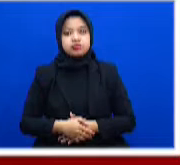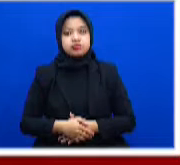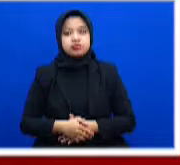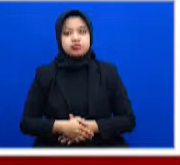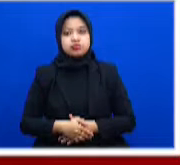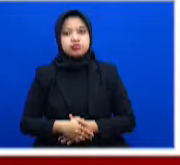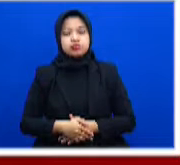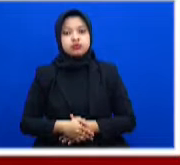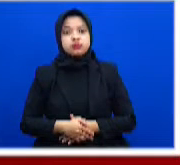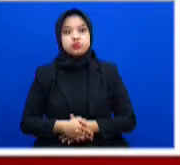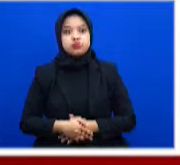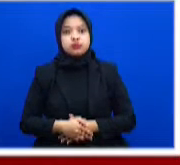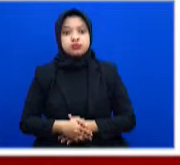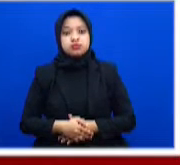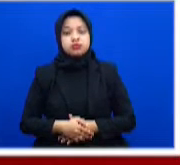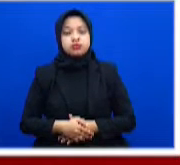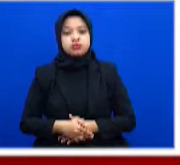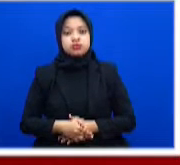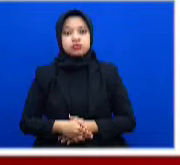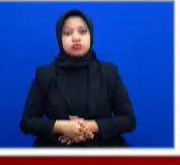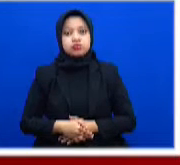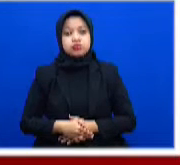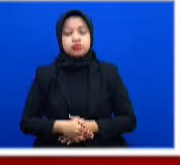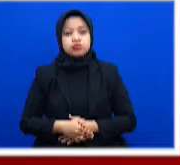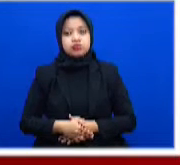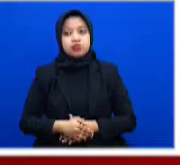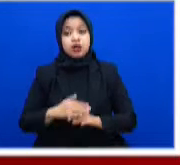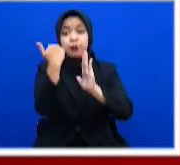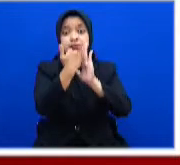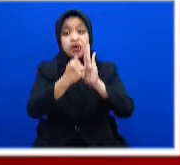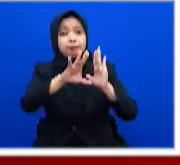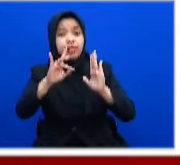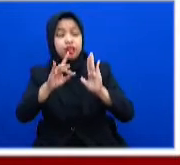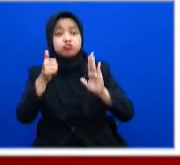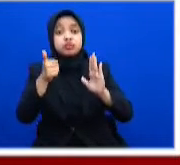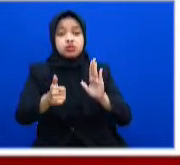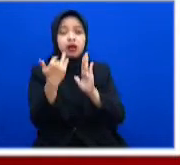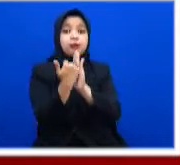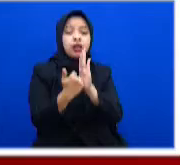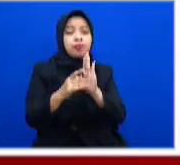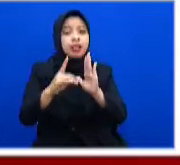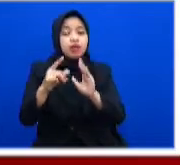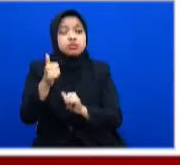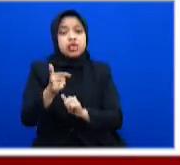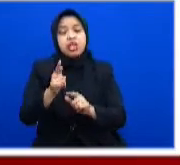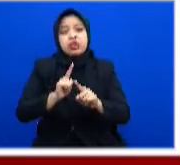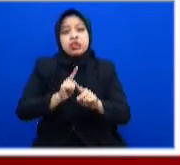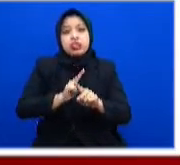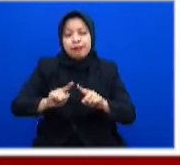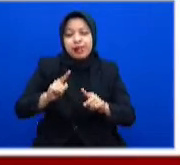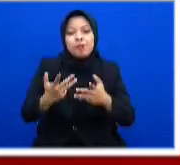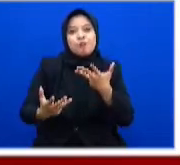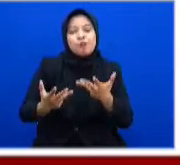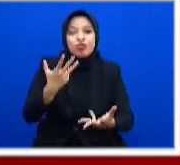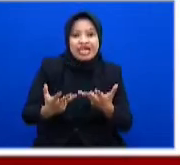langkah-langkah apapun masih bisa diambil hanya itu akan diambil Kalau